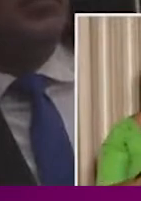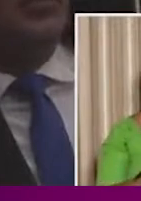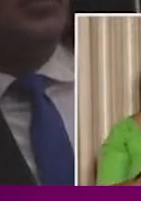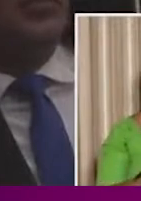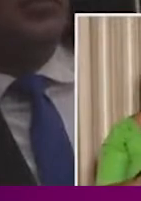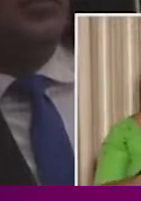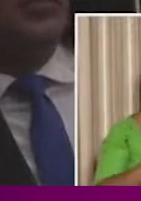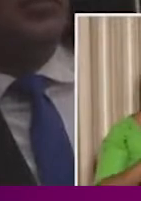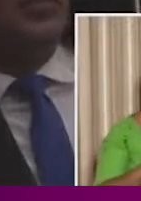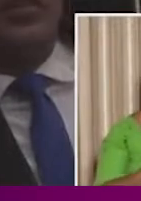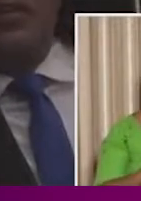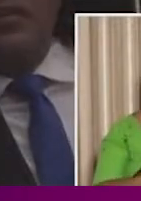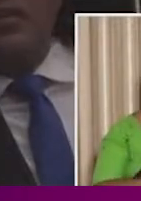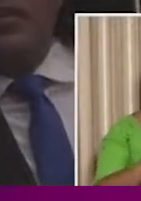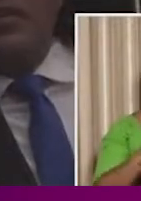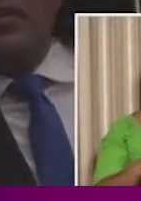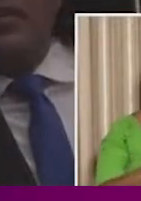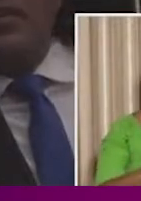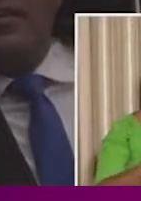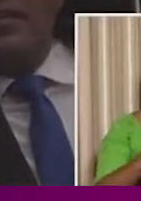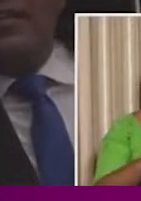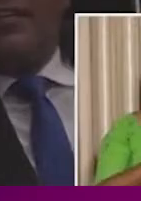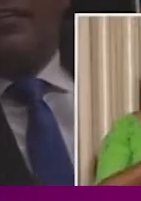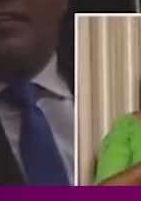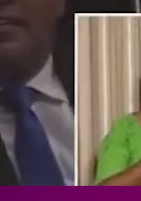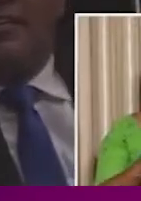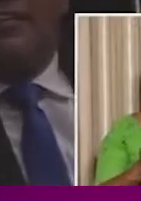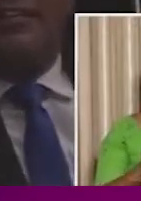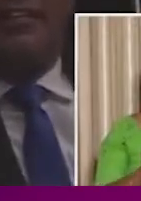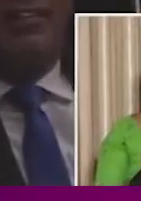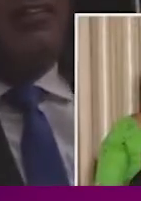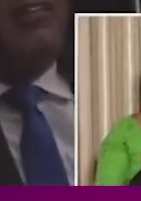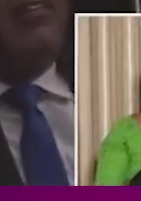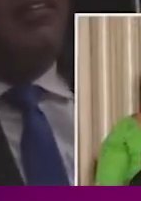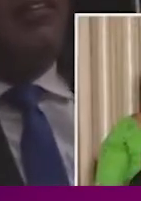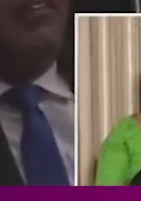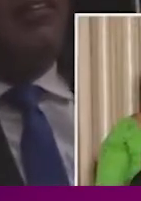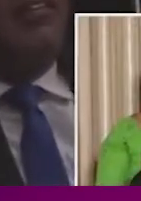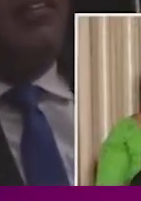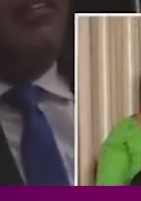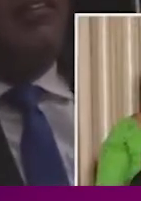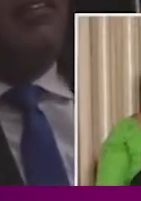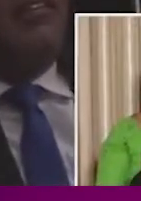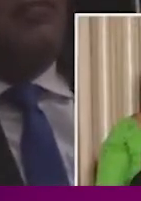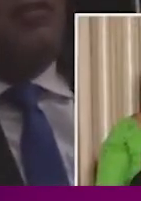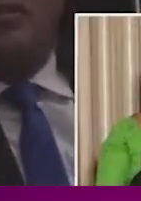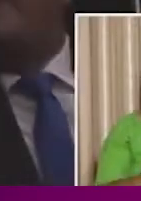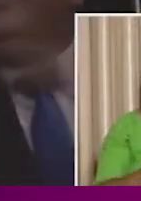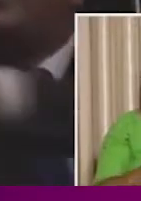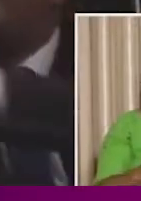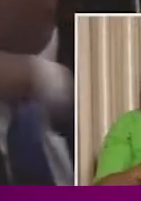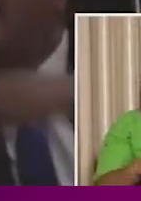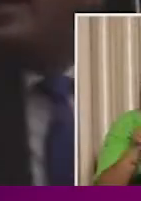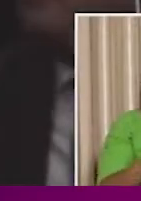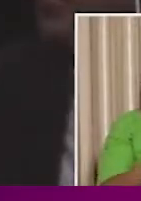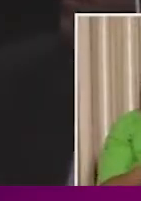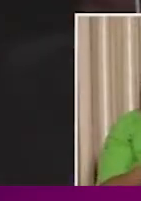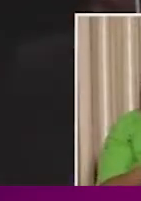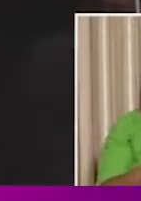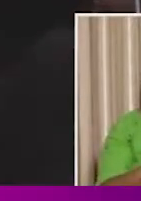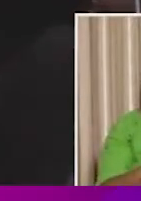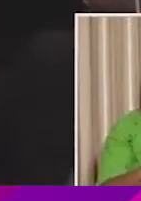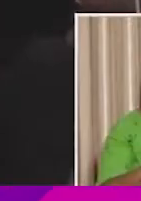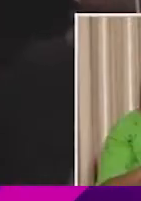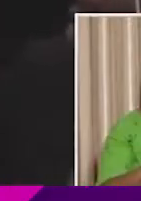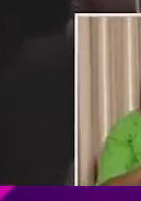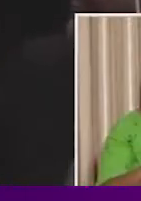பெயரில் வீதி ஒன்றும் காணப்படுகிறது. ஆனால் ரணில் விக்ரமசிங்கே இரட்டை வேடம் போடுகின்றார். பொதுமக்களினால் சேகரிக்கப்பட்ட